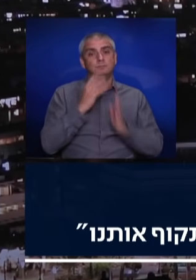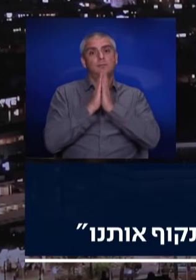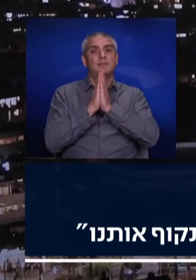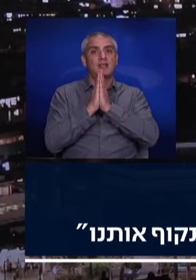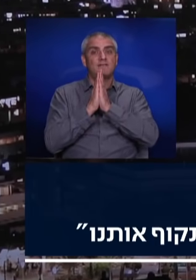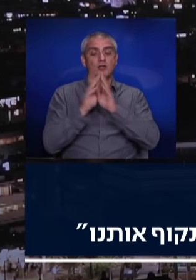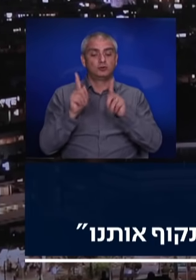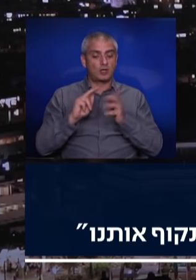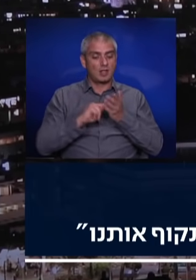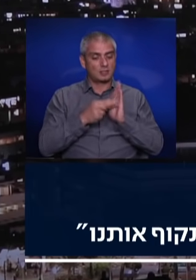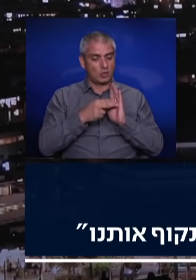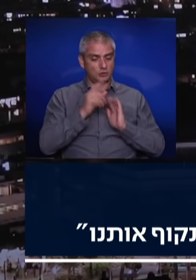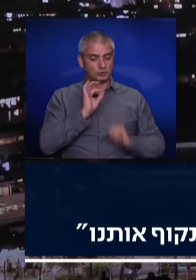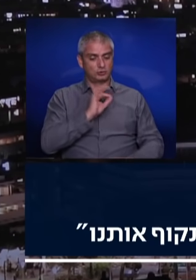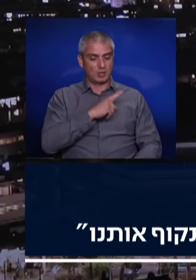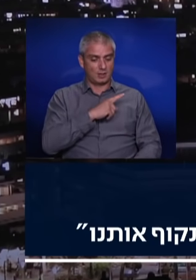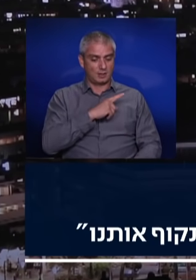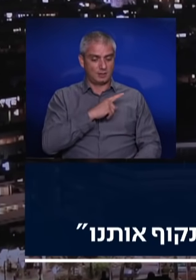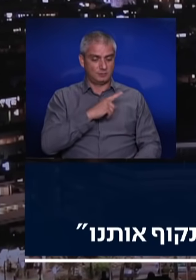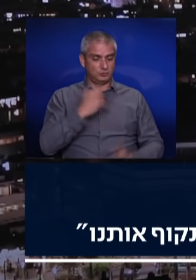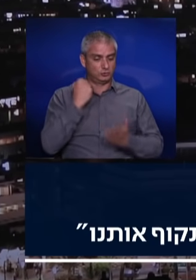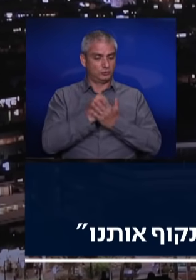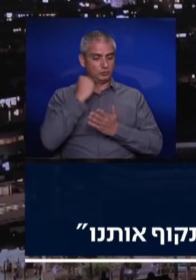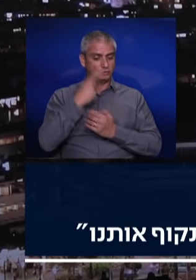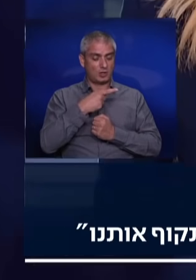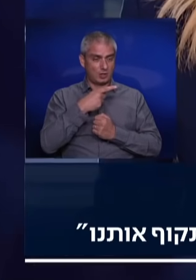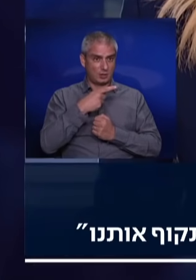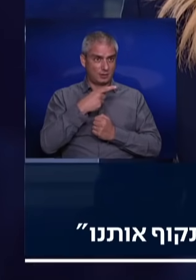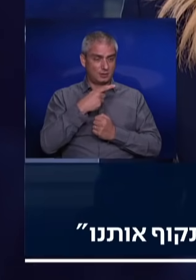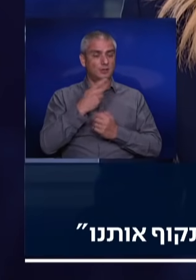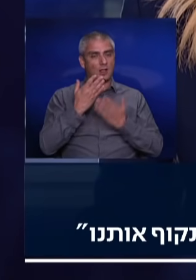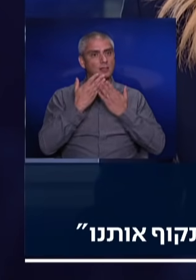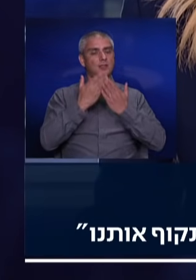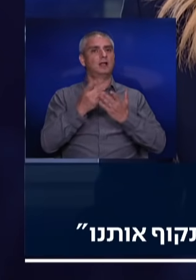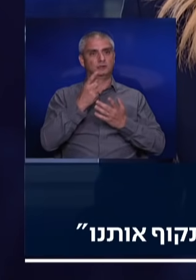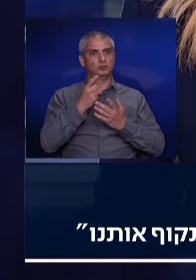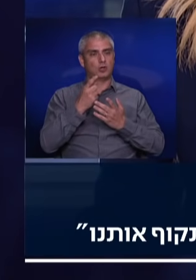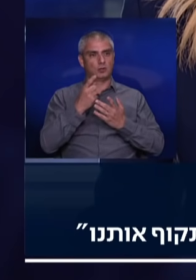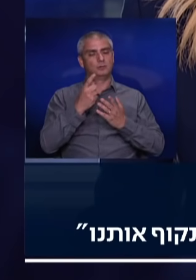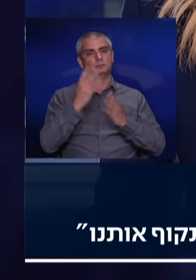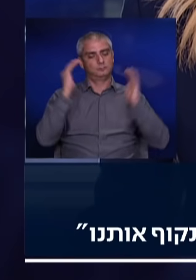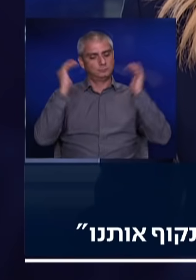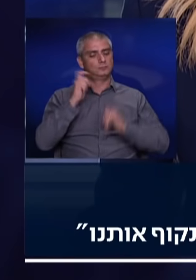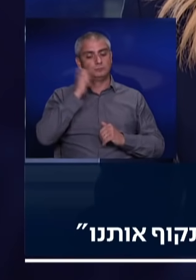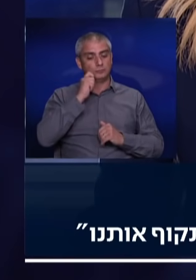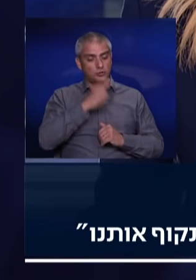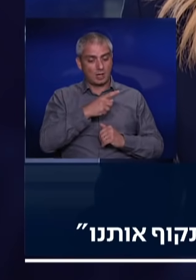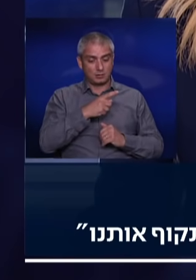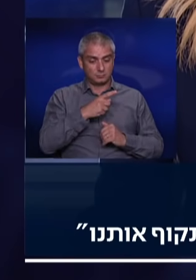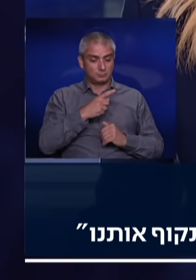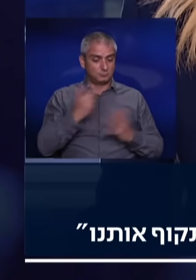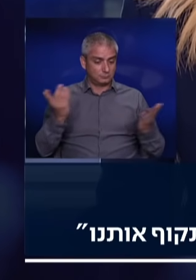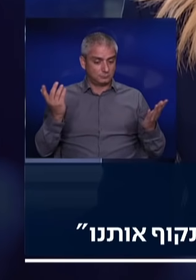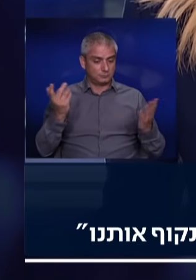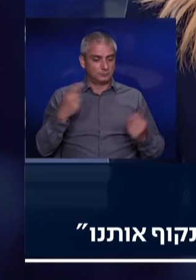שאותה תוכנית שתאושר או שאושרה היום בממשלה תעזור למגר את הפשיעה בחברה הערבית. פשיעה שאגב, בין היתר